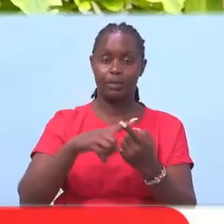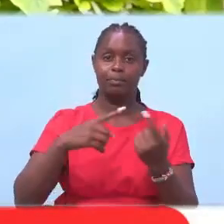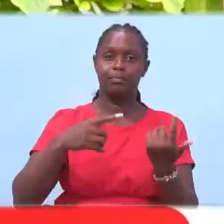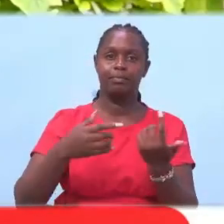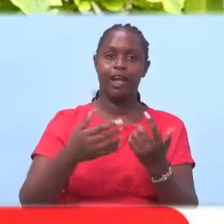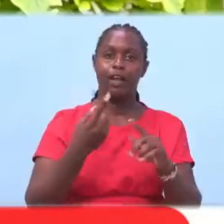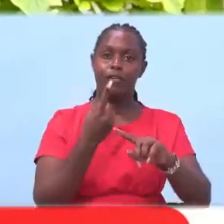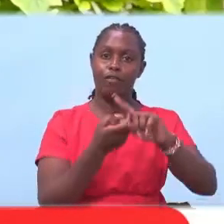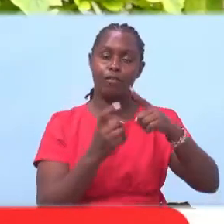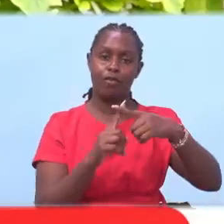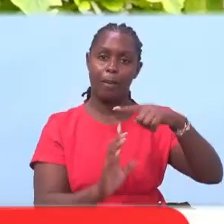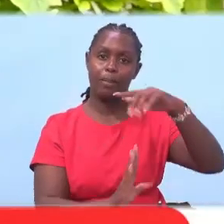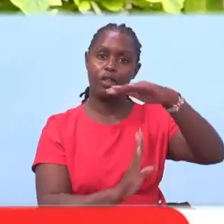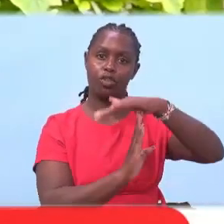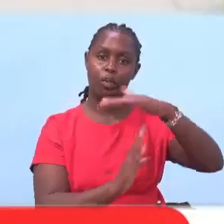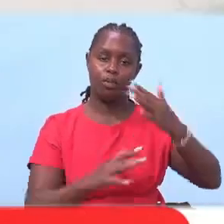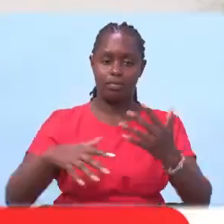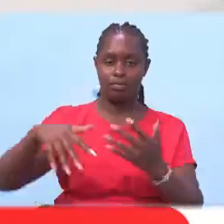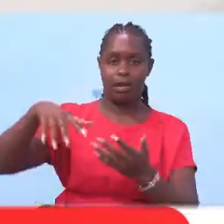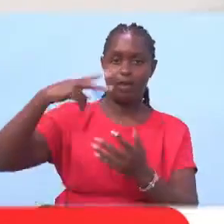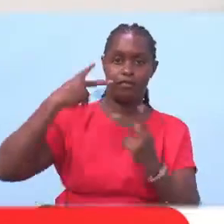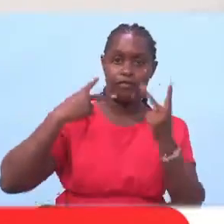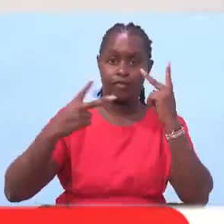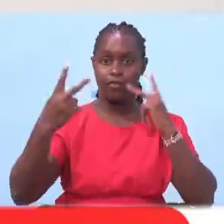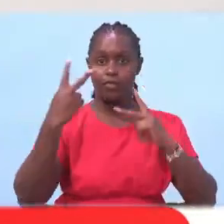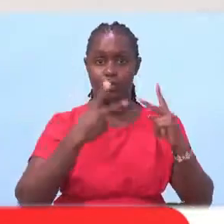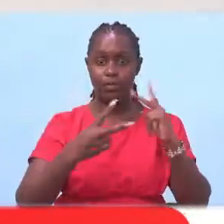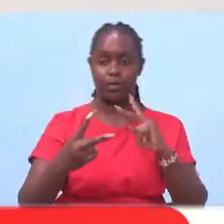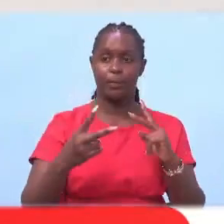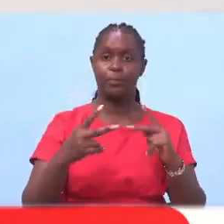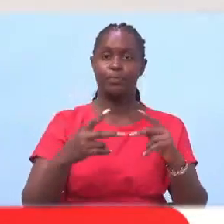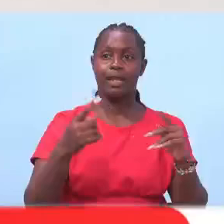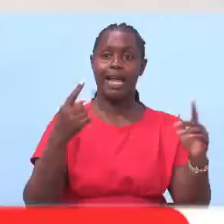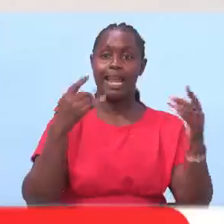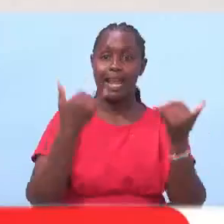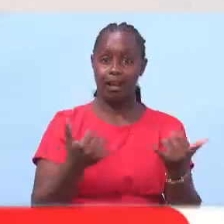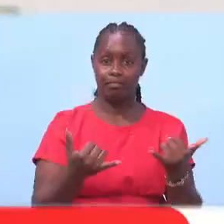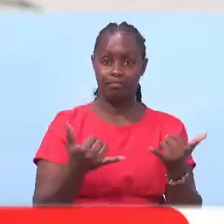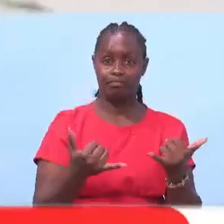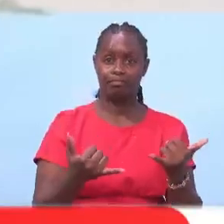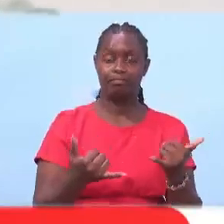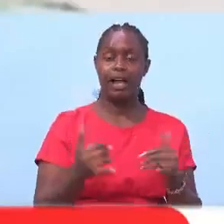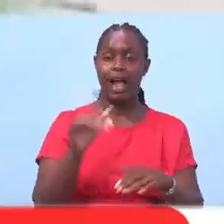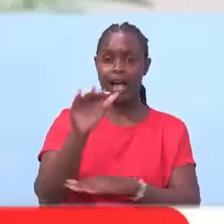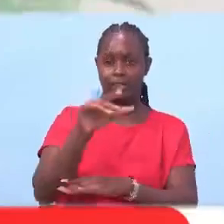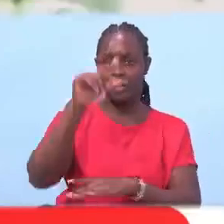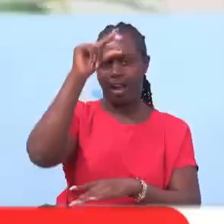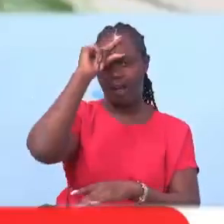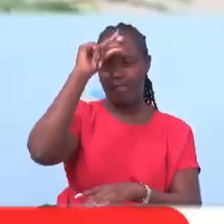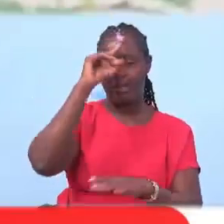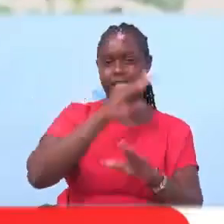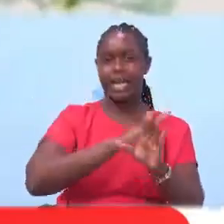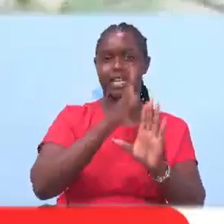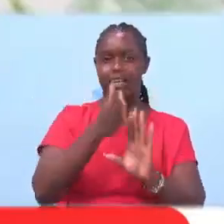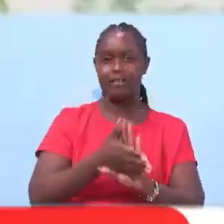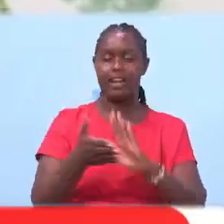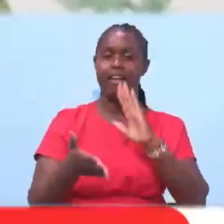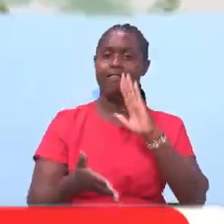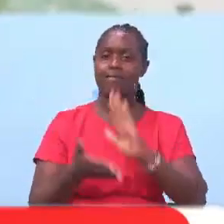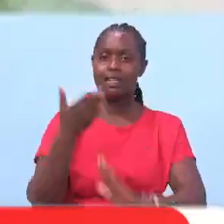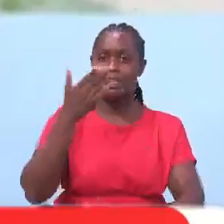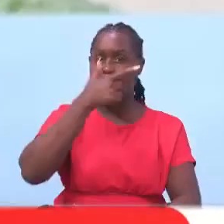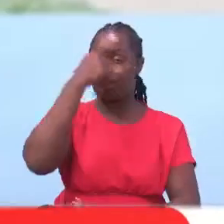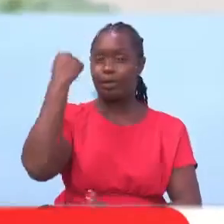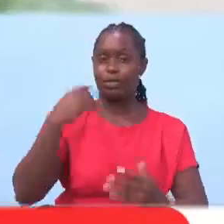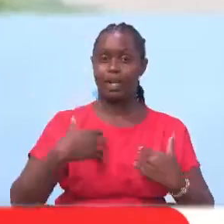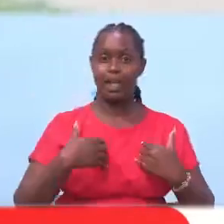and drop-offs where necessary. Wito sasa ni kuingilia kati kwa serikali haraka iwezekanavyo, hasa kwani